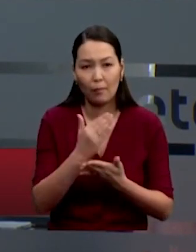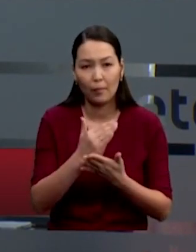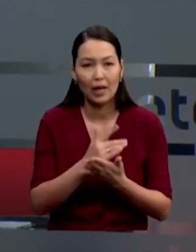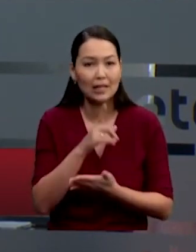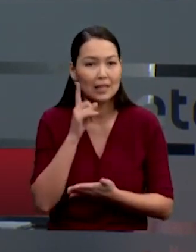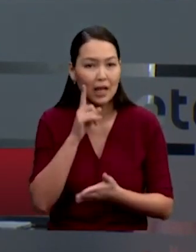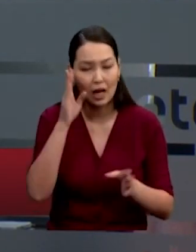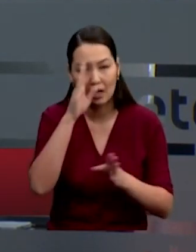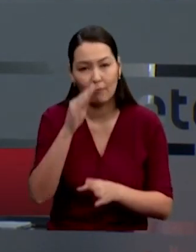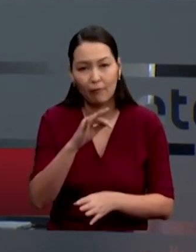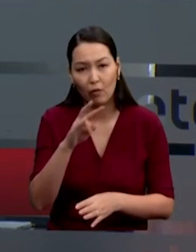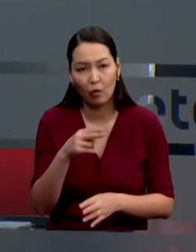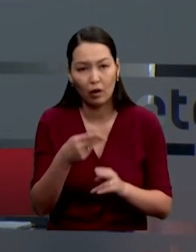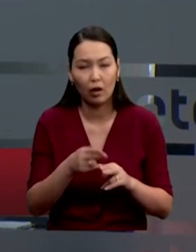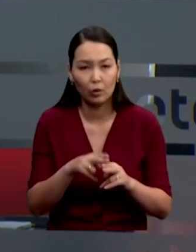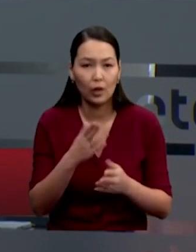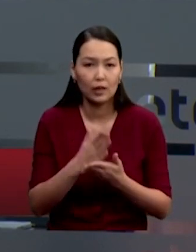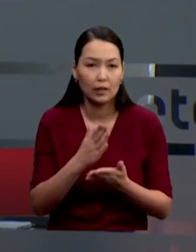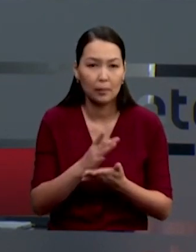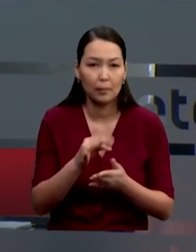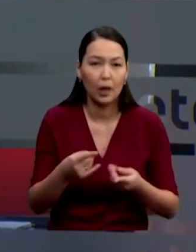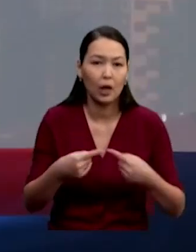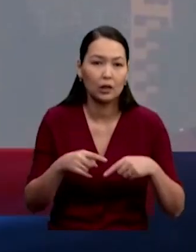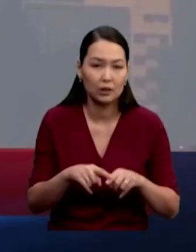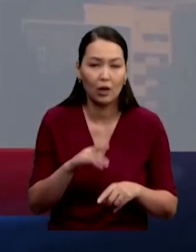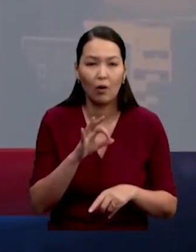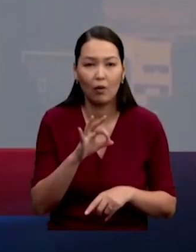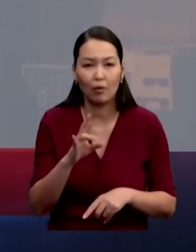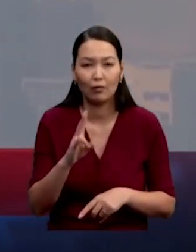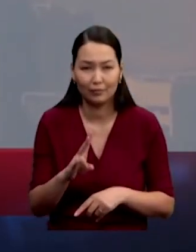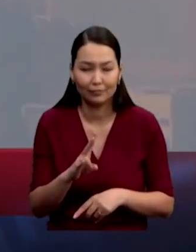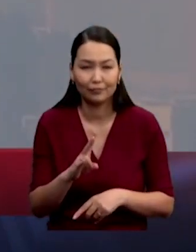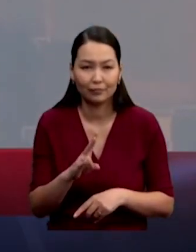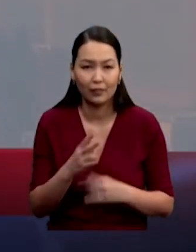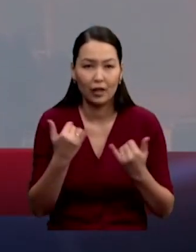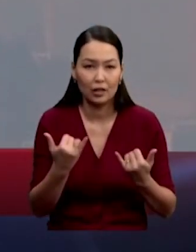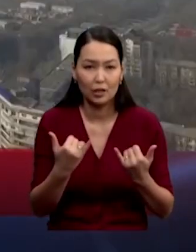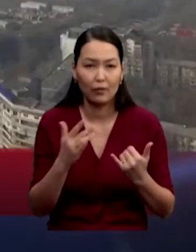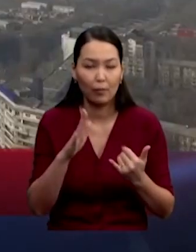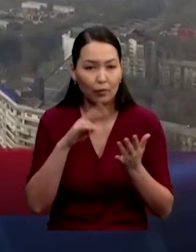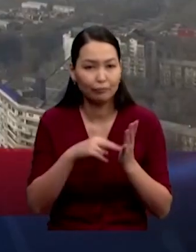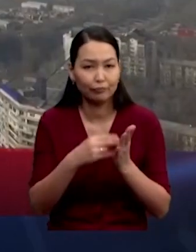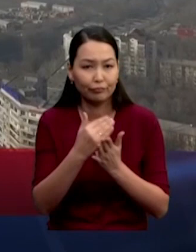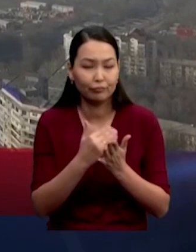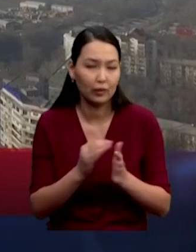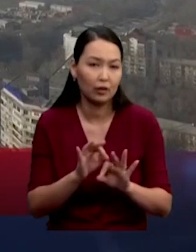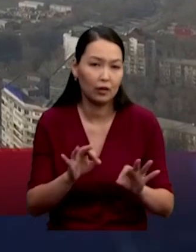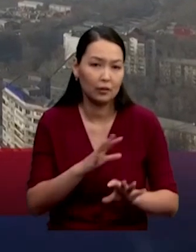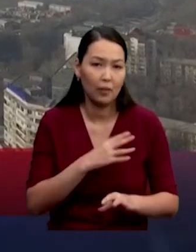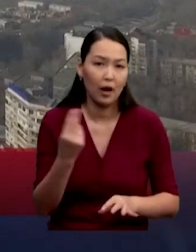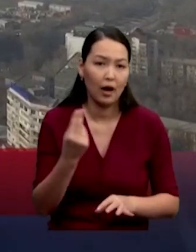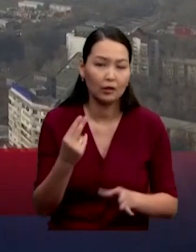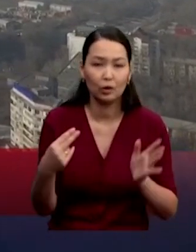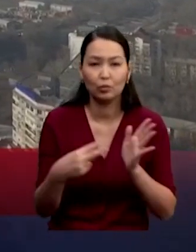Зеленого климатического фонда, который действует при Организации Объединенных Наций. Сегодня концепцию программы презентовали в Астане.